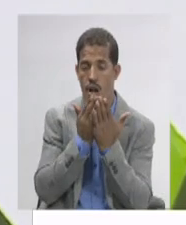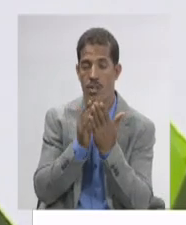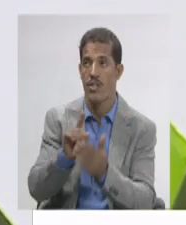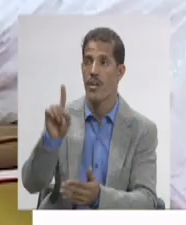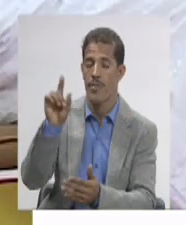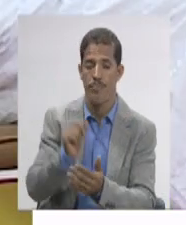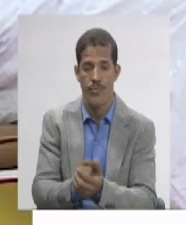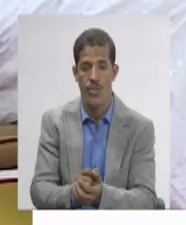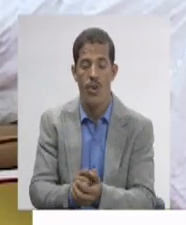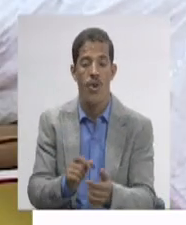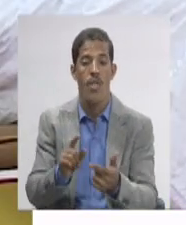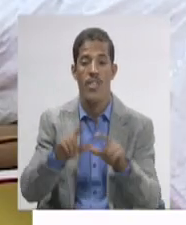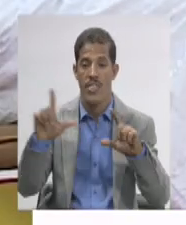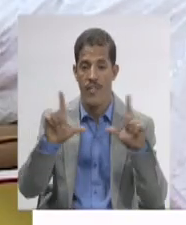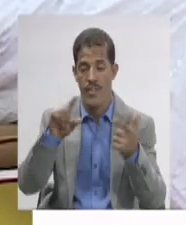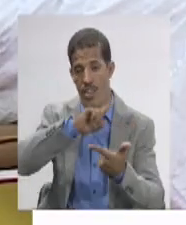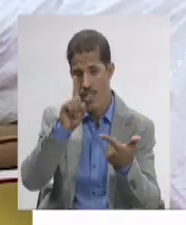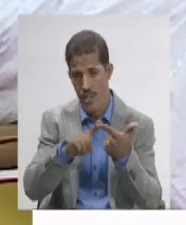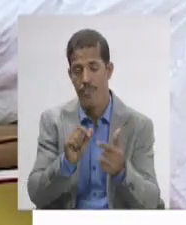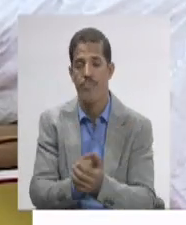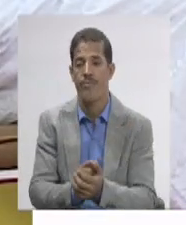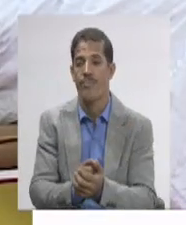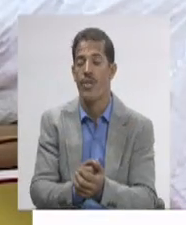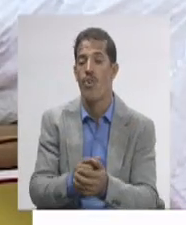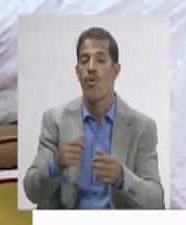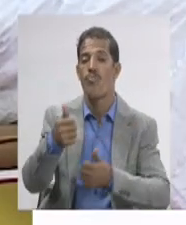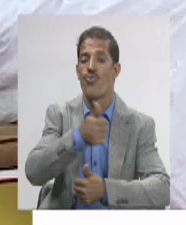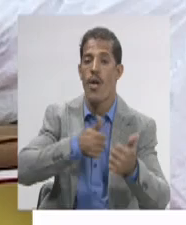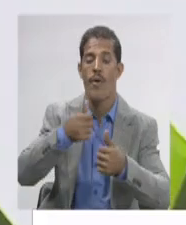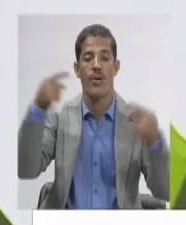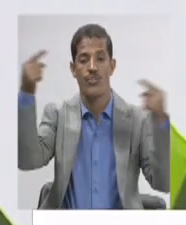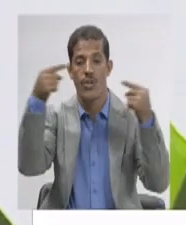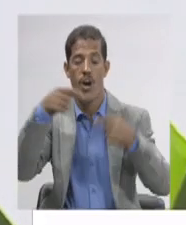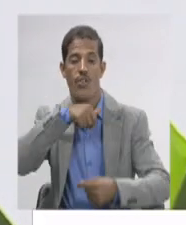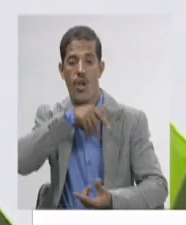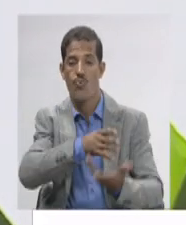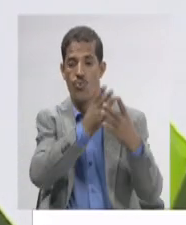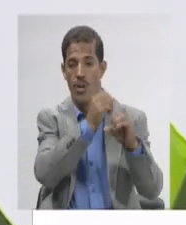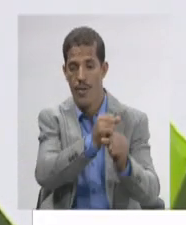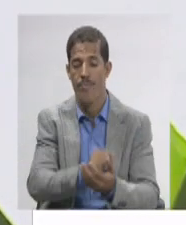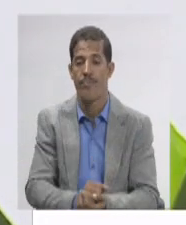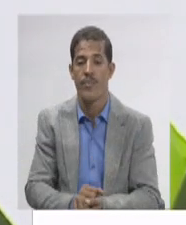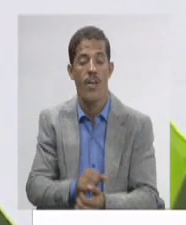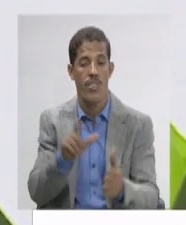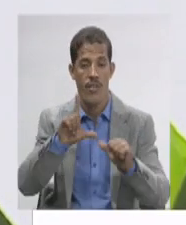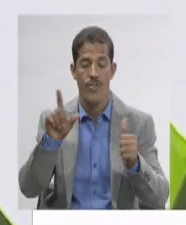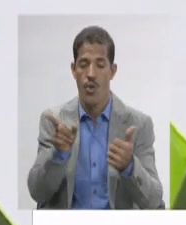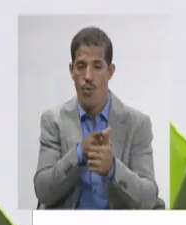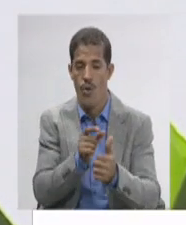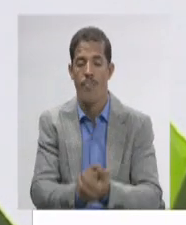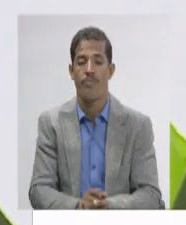القناه الثانيه مسابقه شاعر الرسول صلى الله عليه وسلم على القناه الاولى سباق